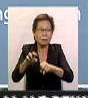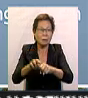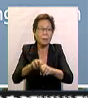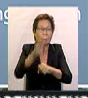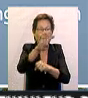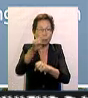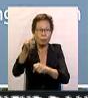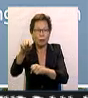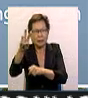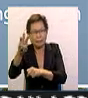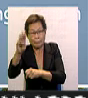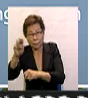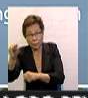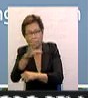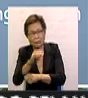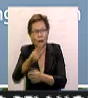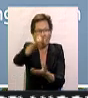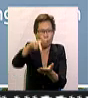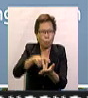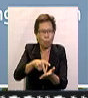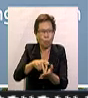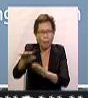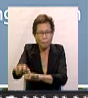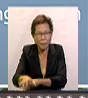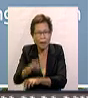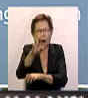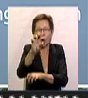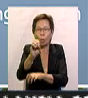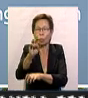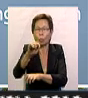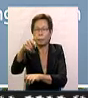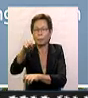42.6 mm hujan dan seterusnya Pusat Pertanian Rompin